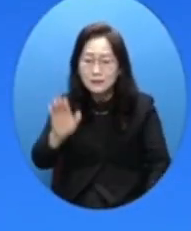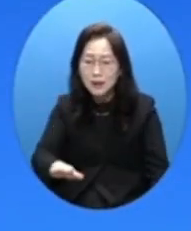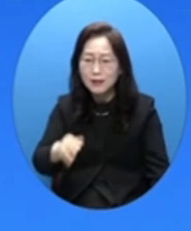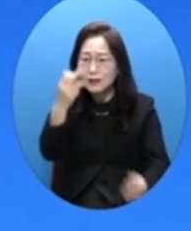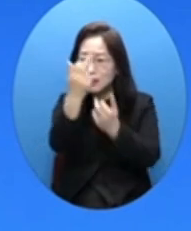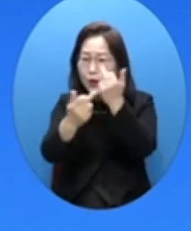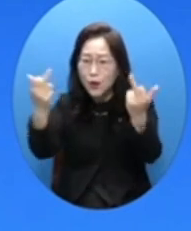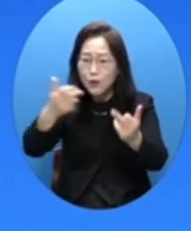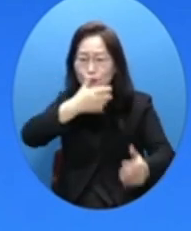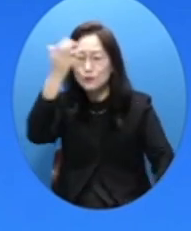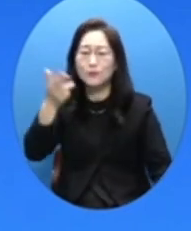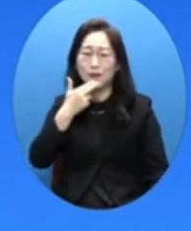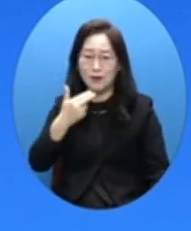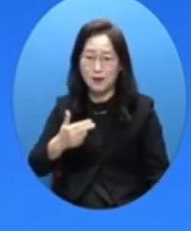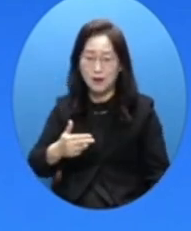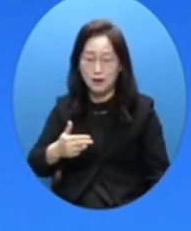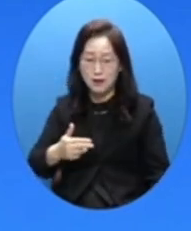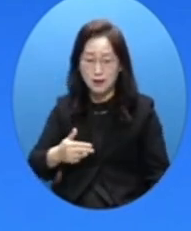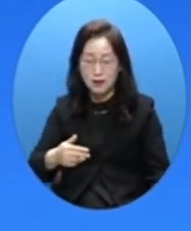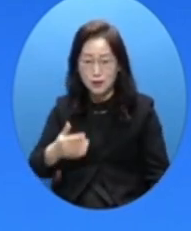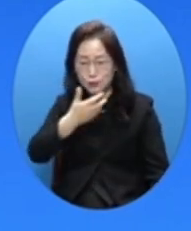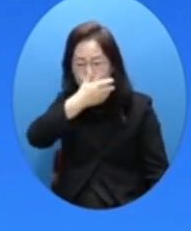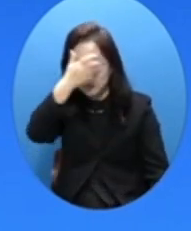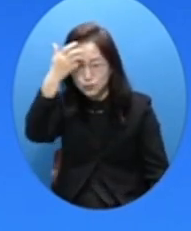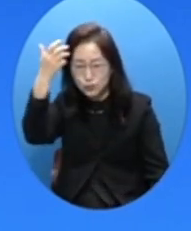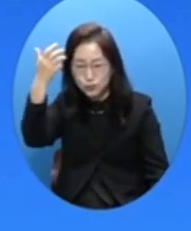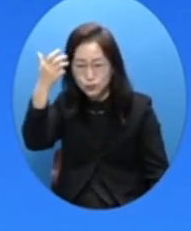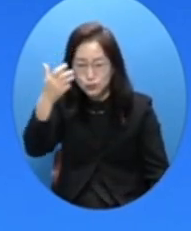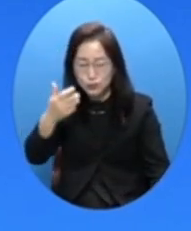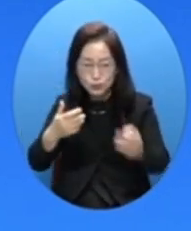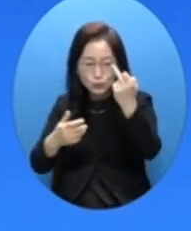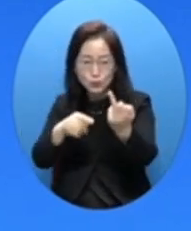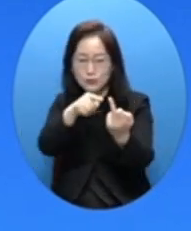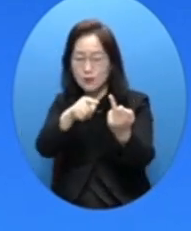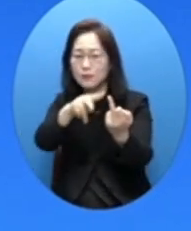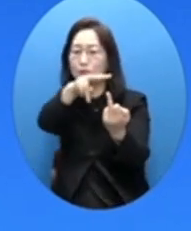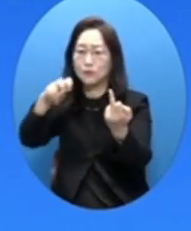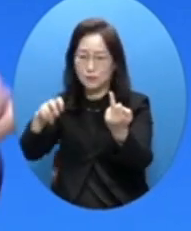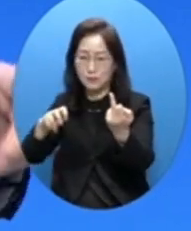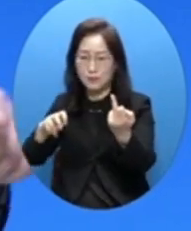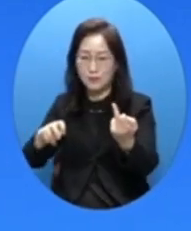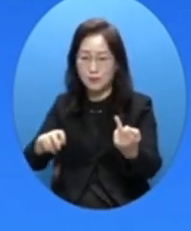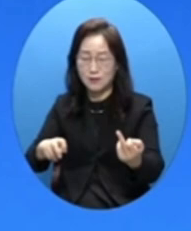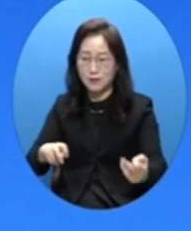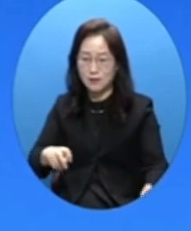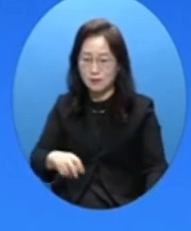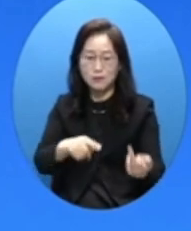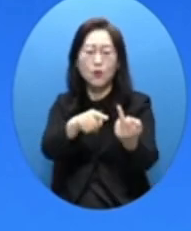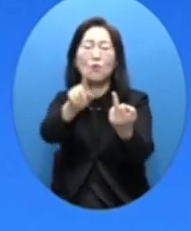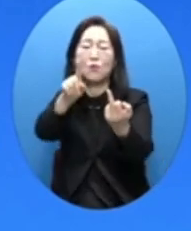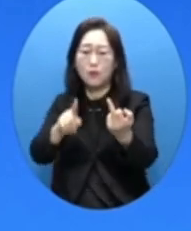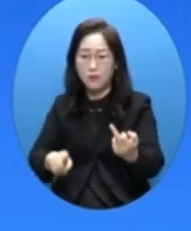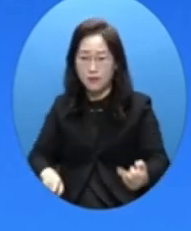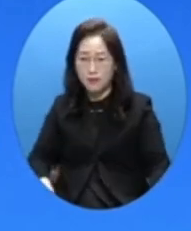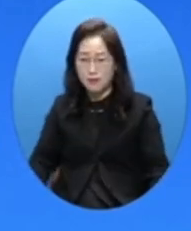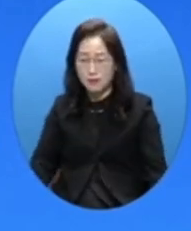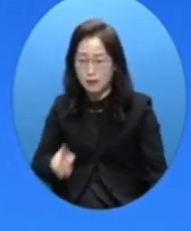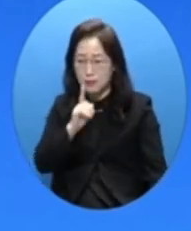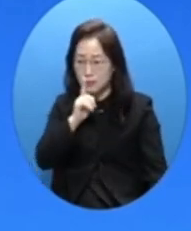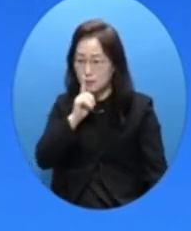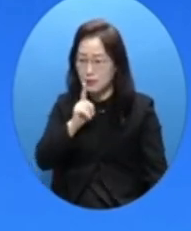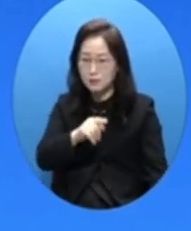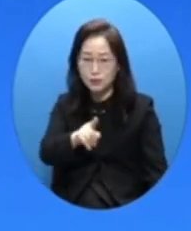꿈이 없었습니다 오히려 꿈꾸는 요셉을 미워했습니다 자기가 뭐라고 그런 얘기를 함부로